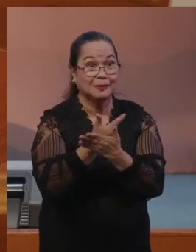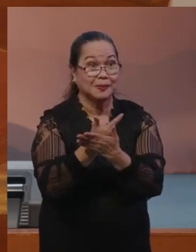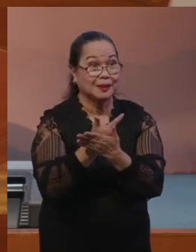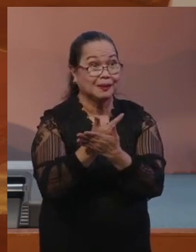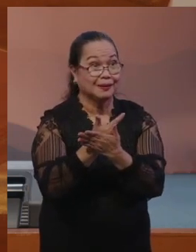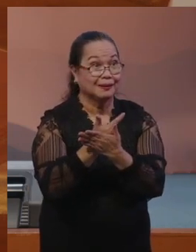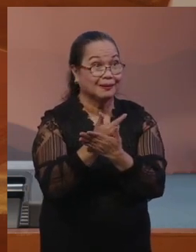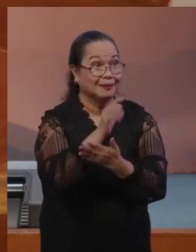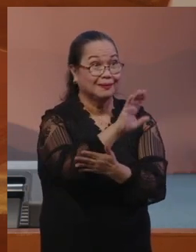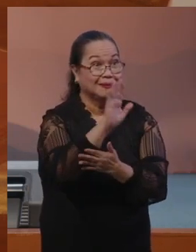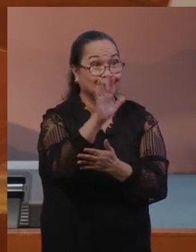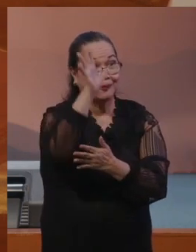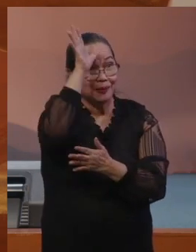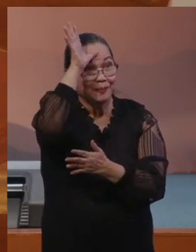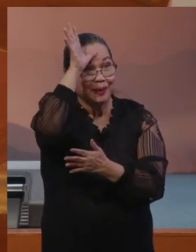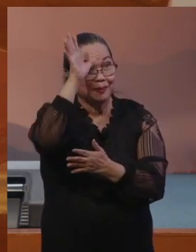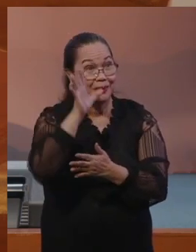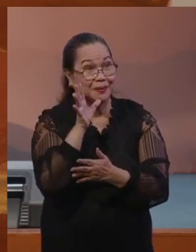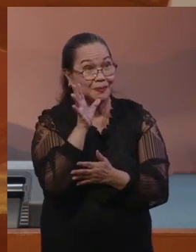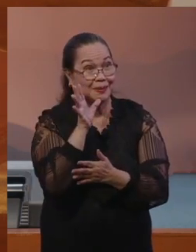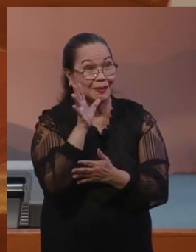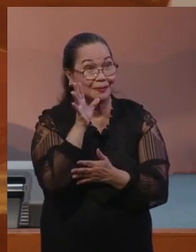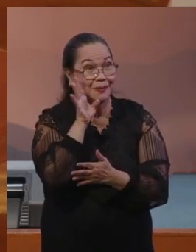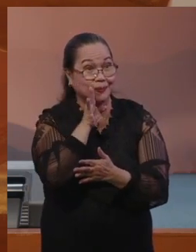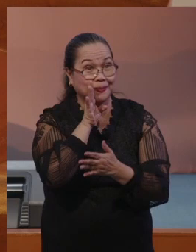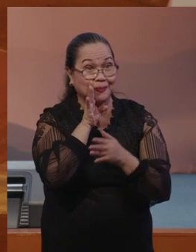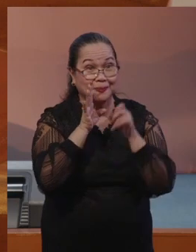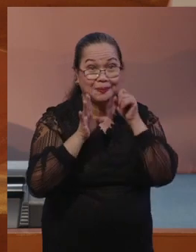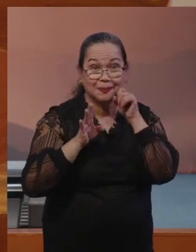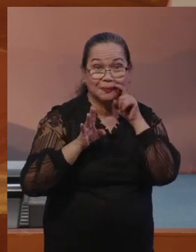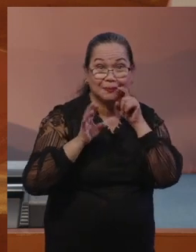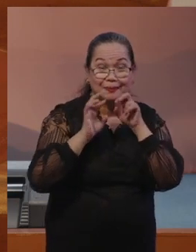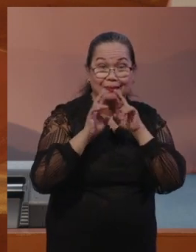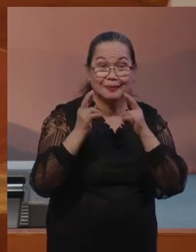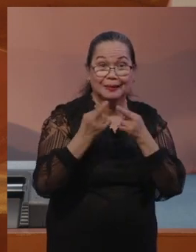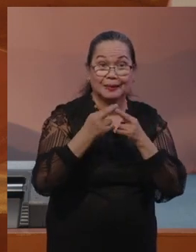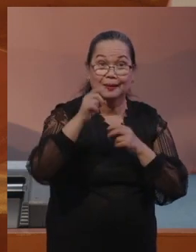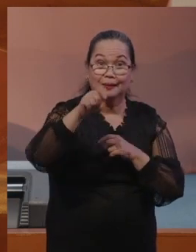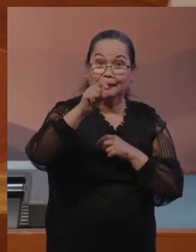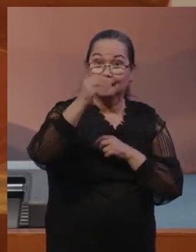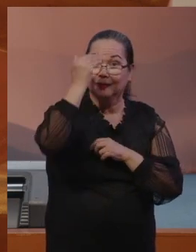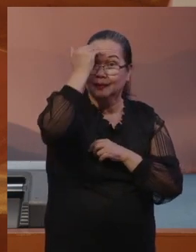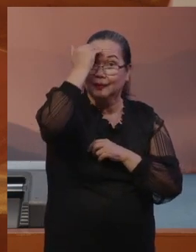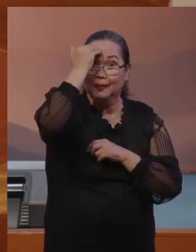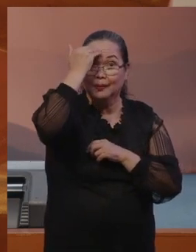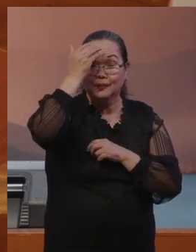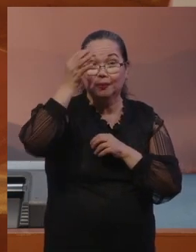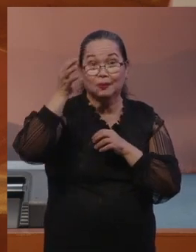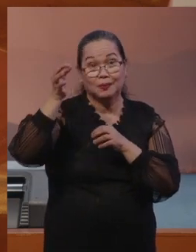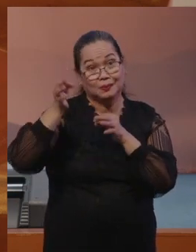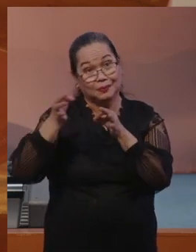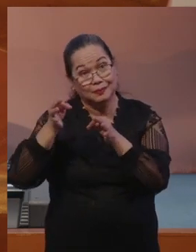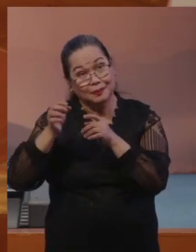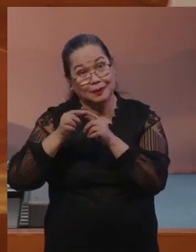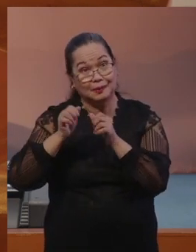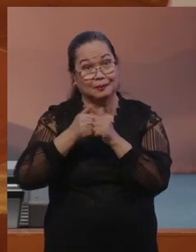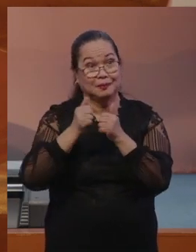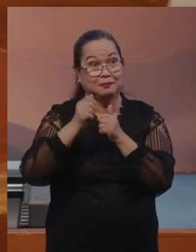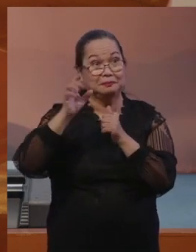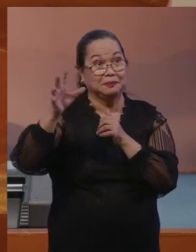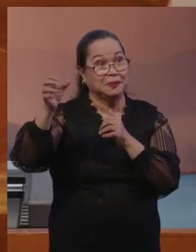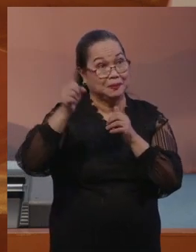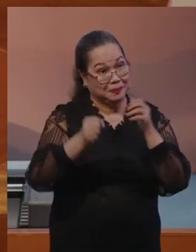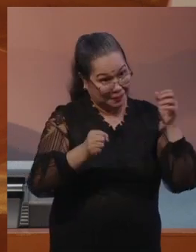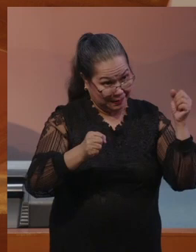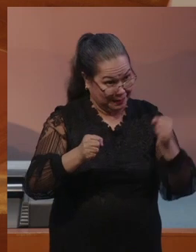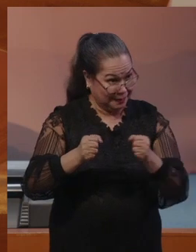kasambahay, ang ating mga kasama sa pamilya? Hindi ba dapat na sila ang una nating abutin, ang mga kasama